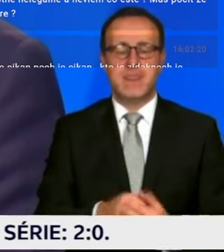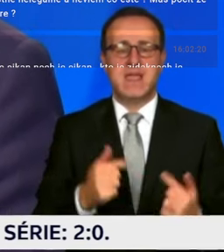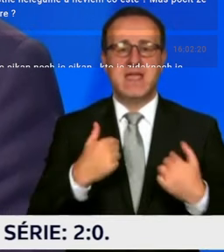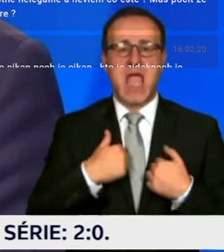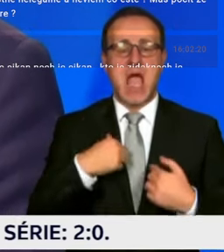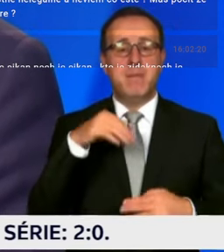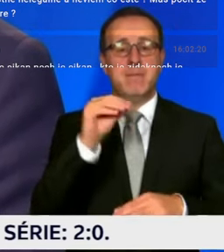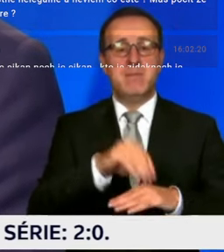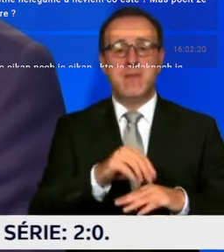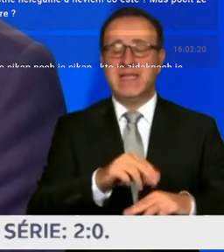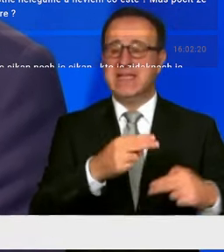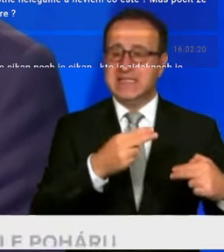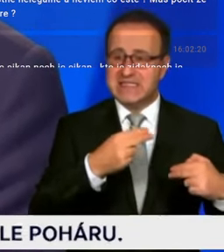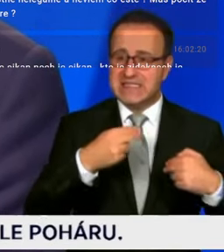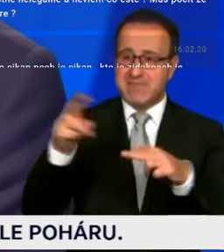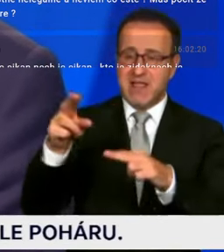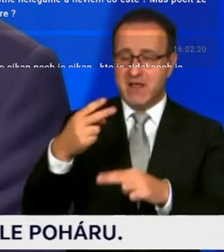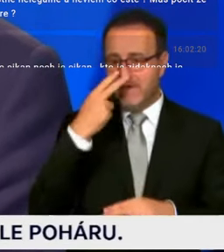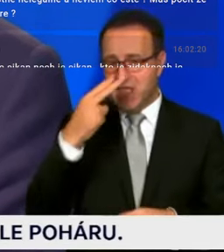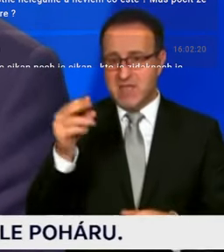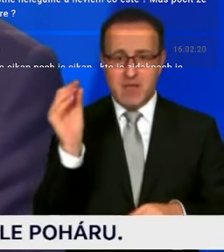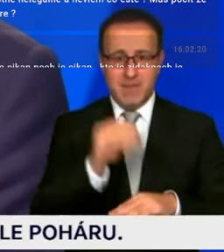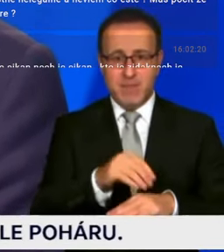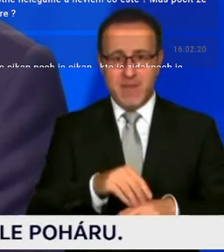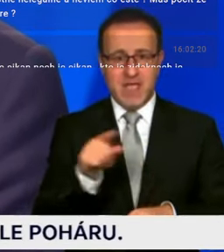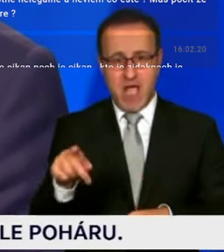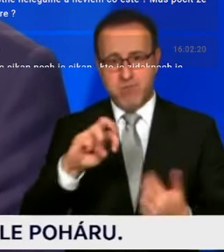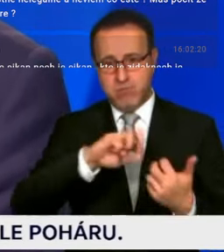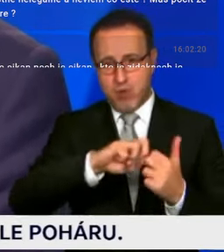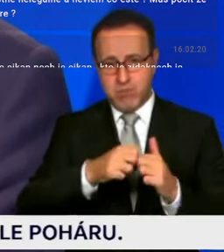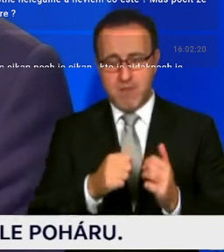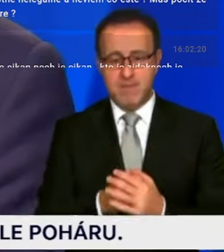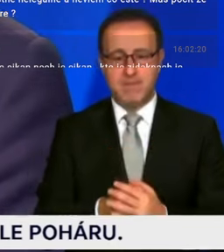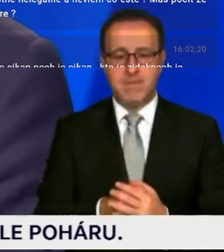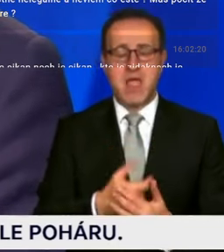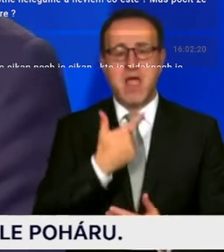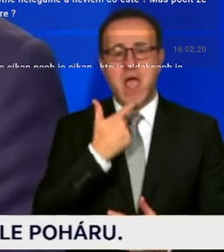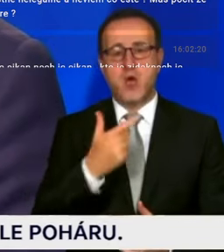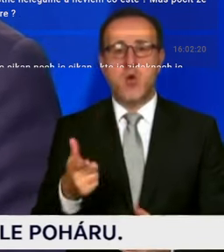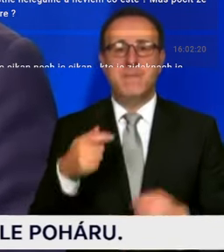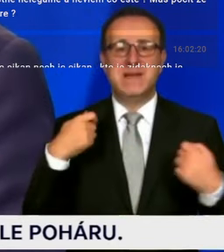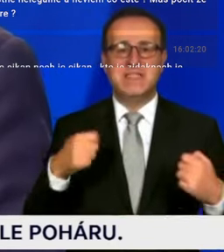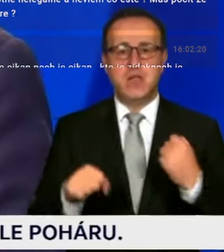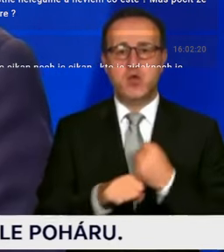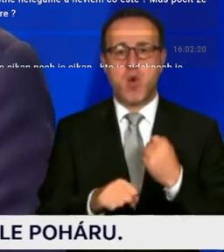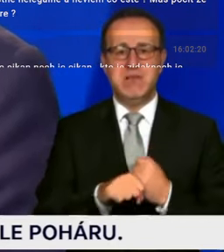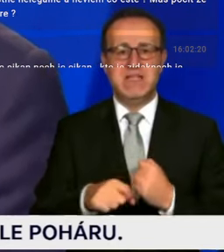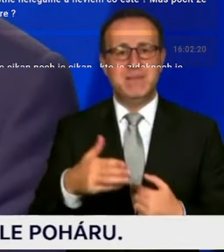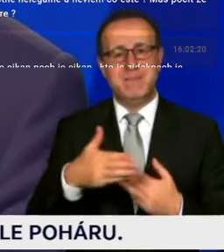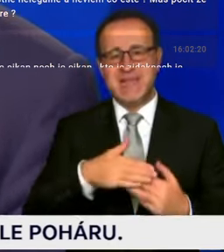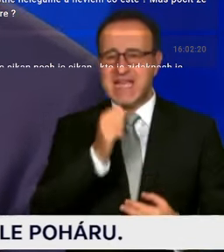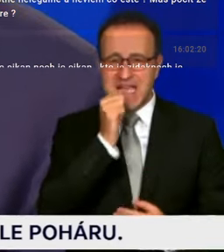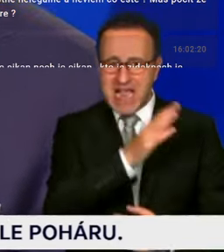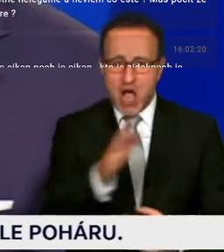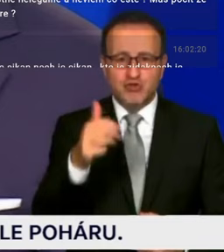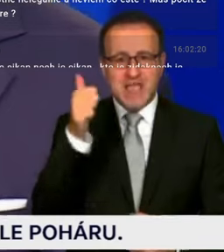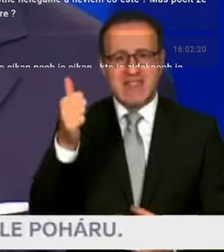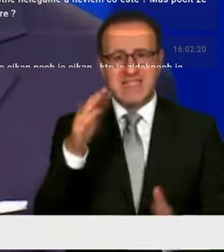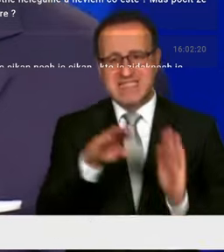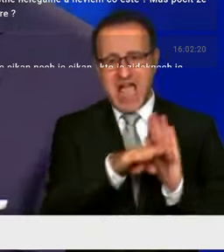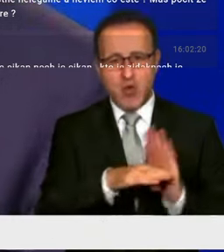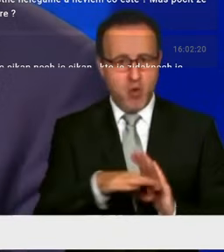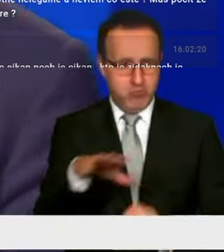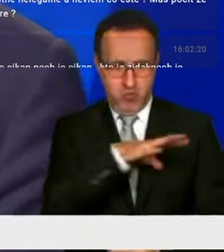s pripomienkami tam kde by som ja videl že tie pripomienky sú problematické tak ako by to prezident mal robiť Pri každom jednom zákone je to úplne normálne